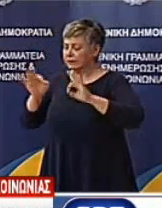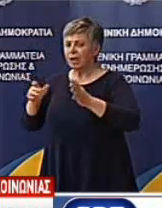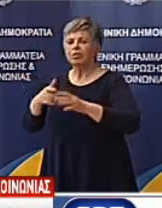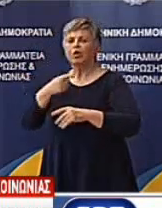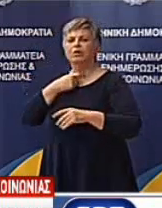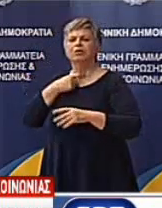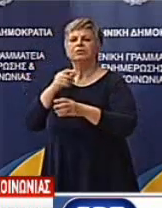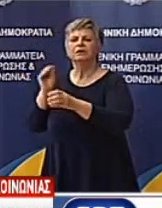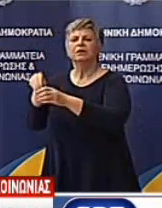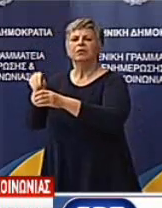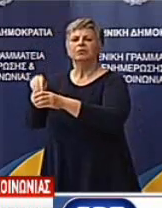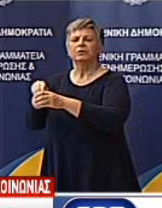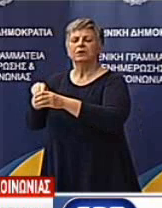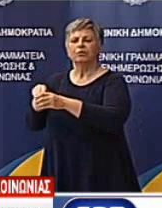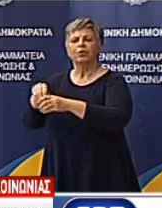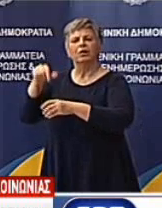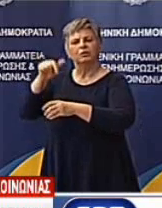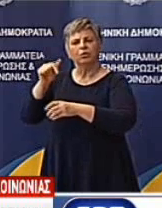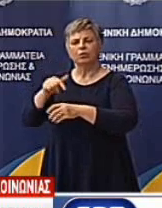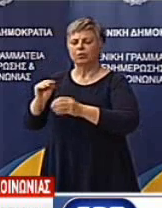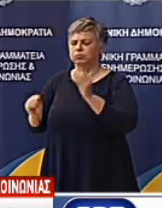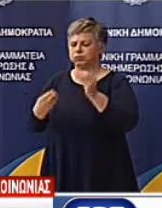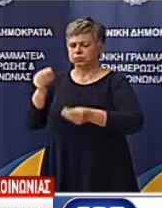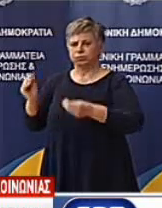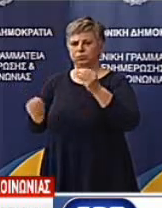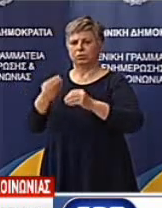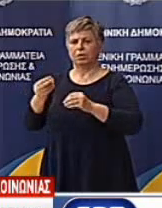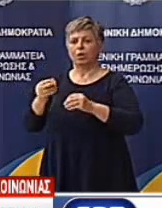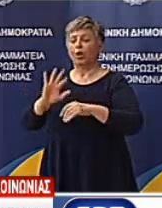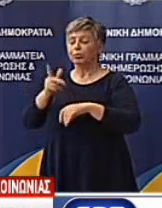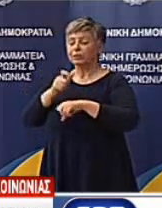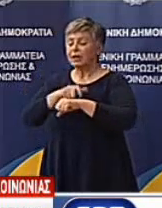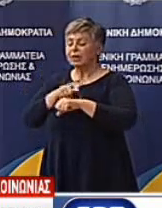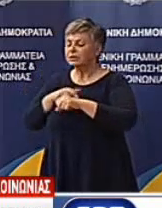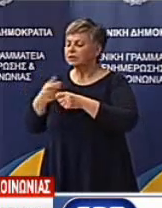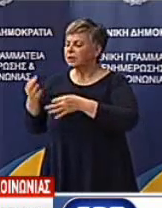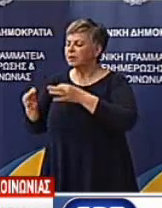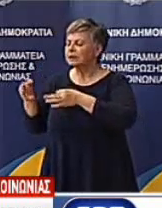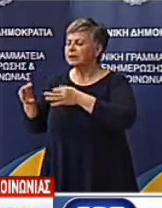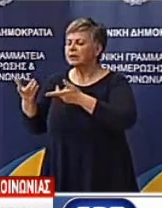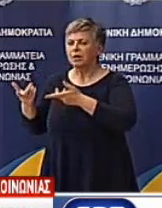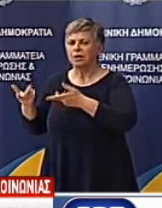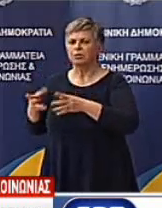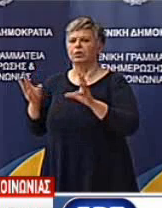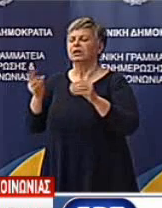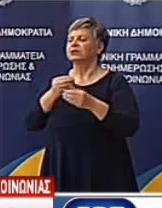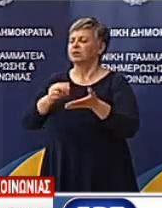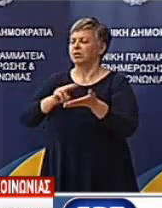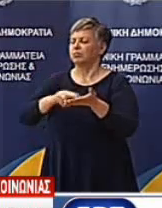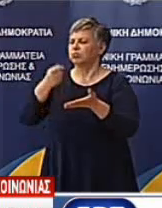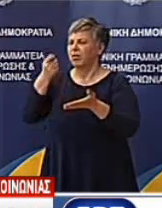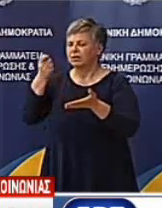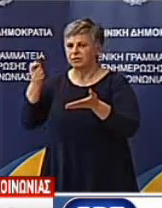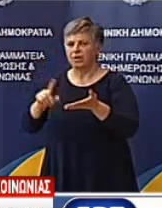καν. Εδώ υπάρχει ένας μεγάλος διάλογος και για το ασφαλιστικό ζήτημα αλλά και για τη διαπραγμάτευση και για όλα τα σοβαρά